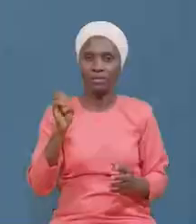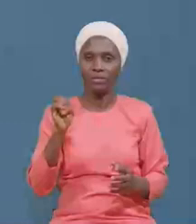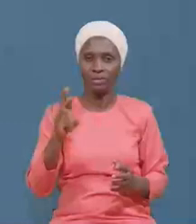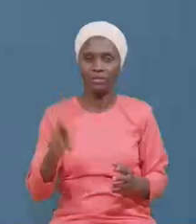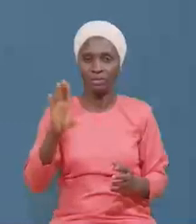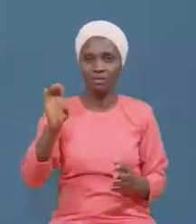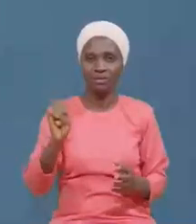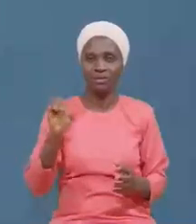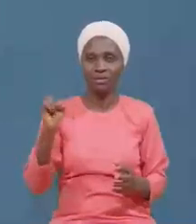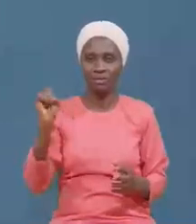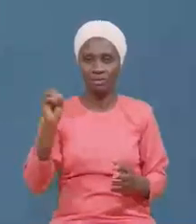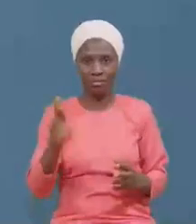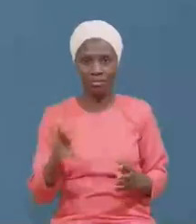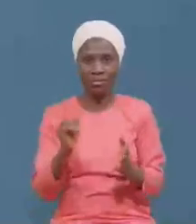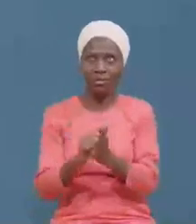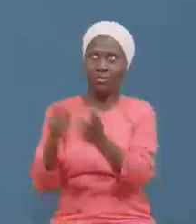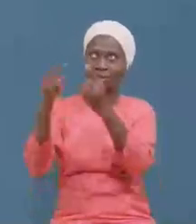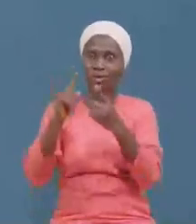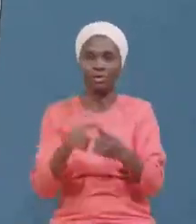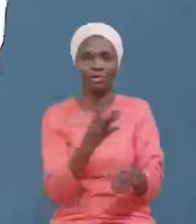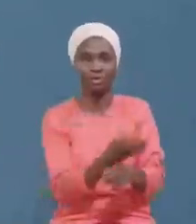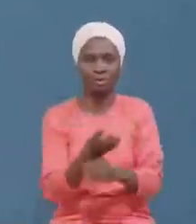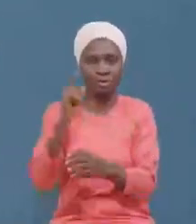qui est venu plaider notre cause.